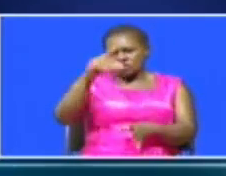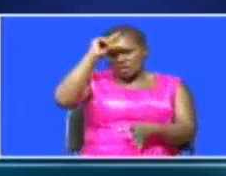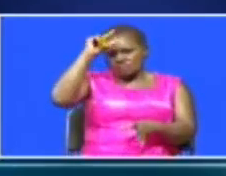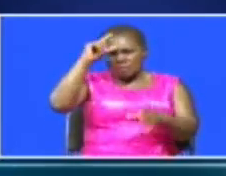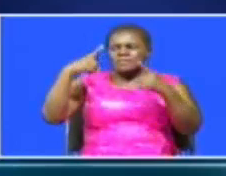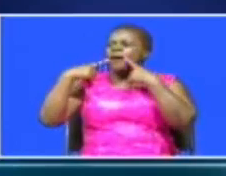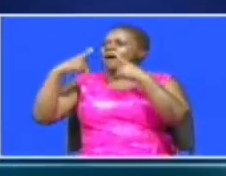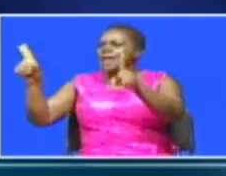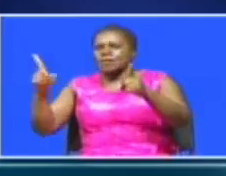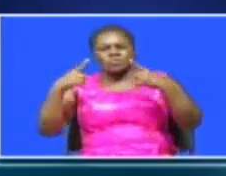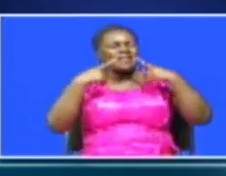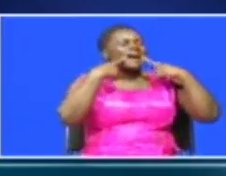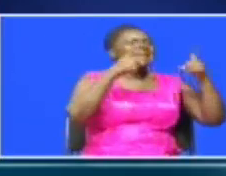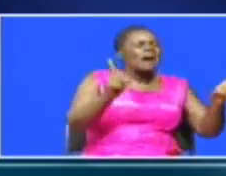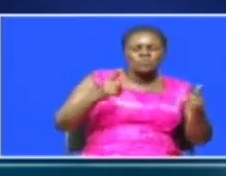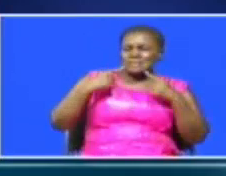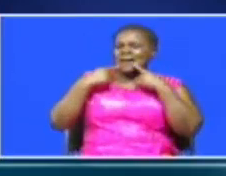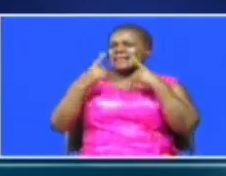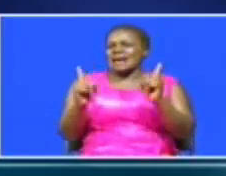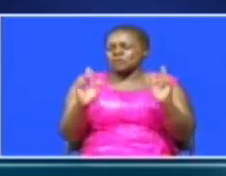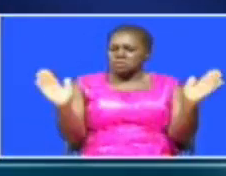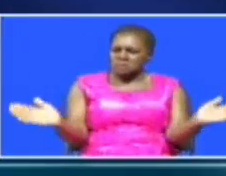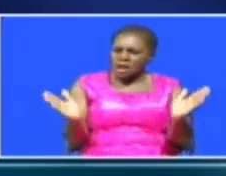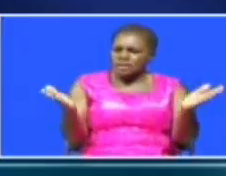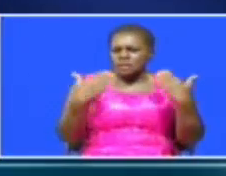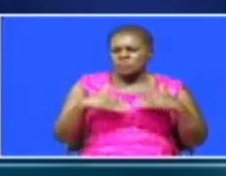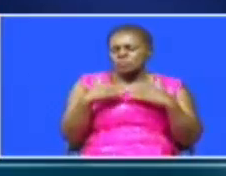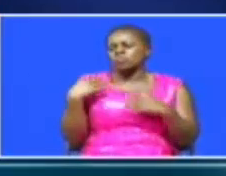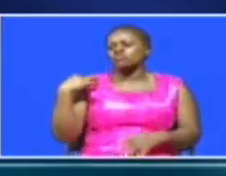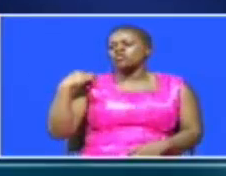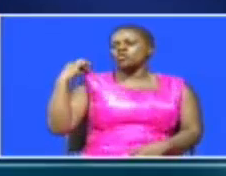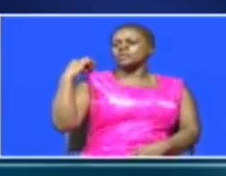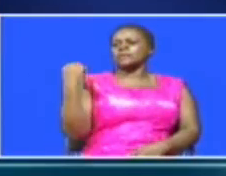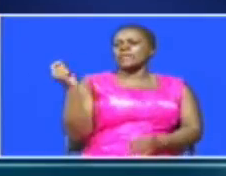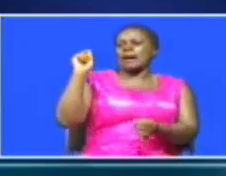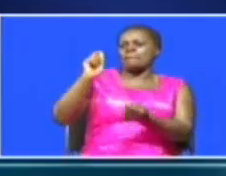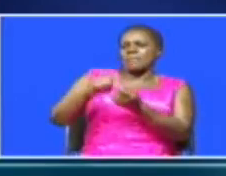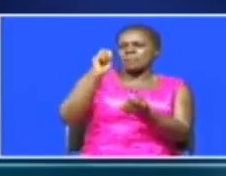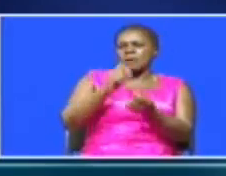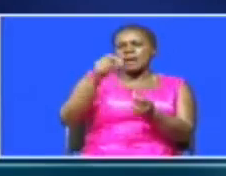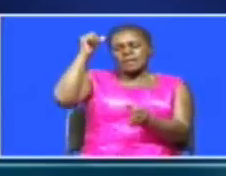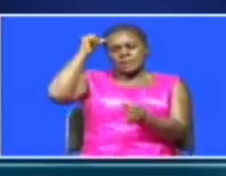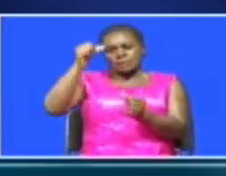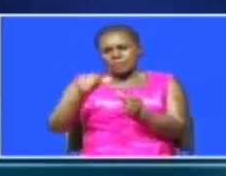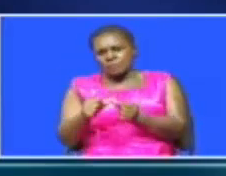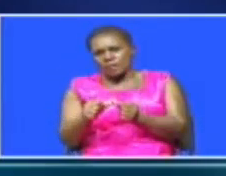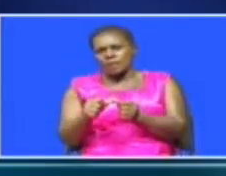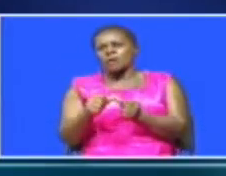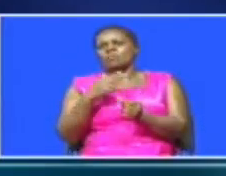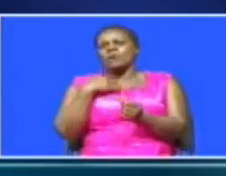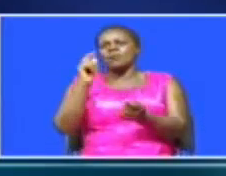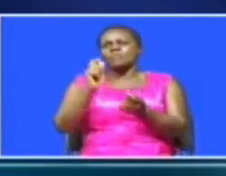kufanya matangazo eneo hili ili kuwarai raia wajitokeze kupimwa. Kumbuka kwamba ungependa